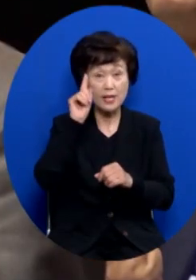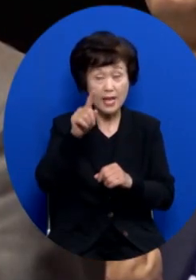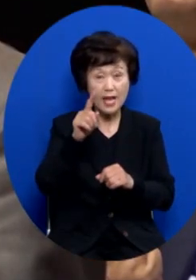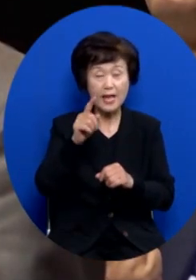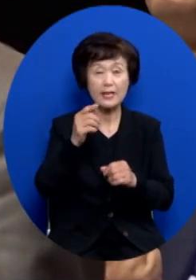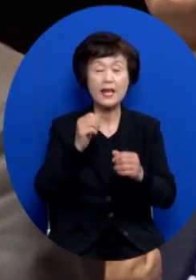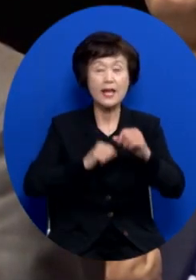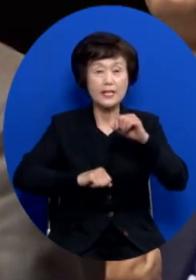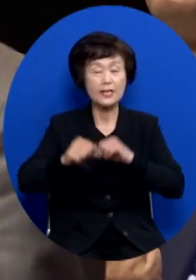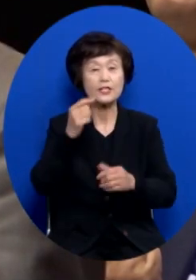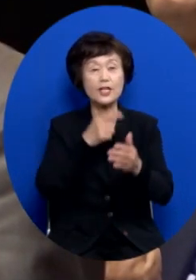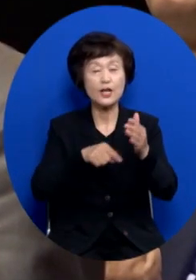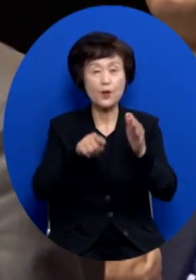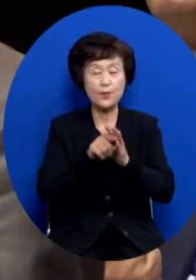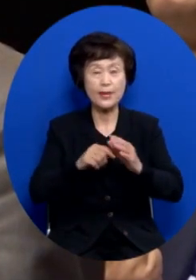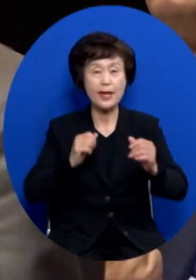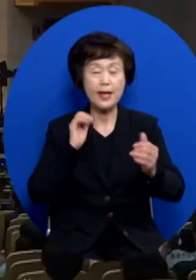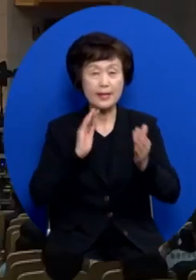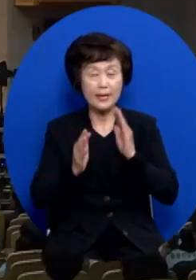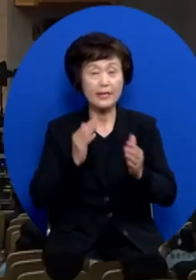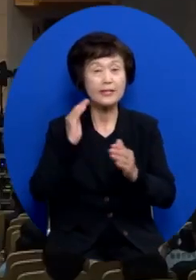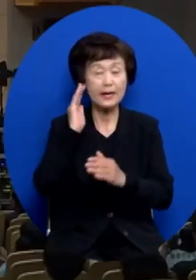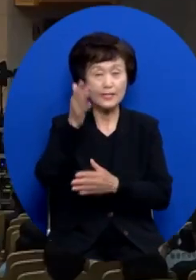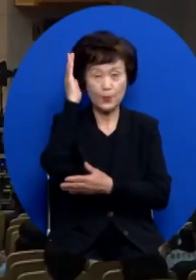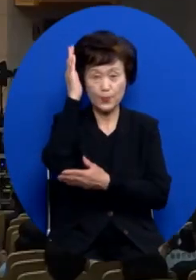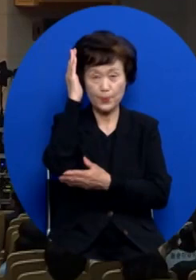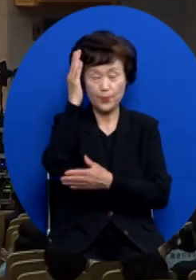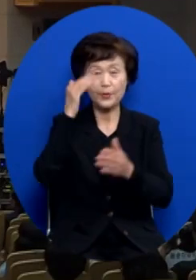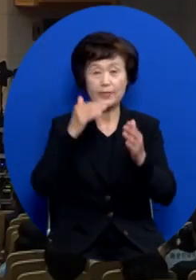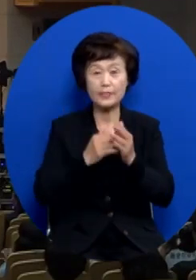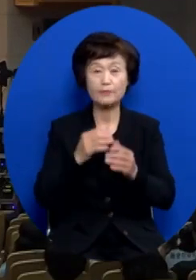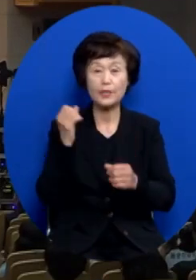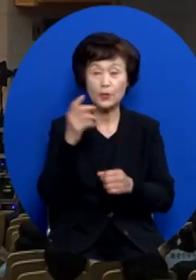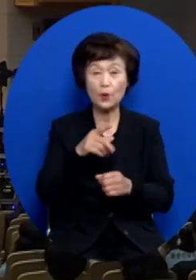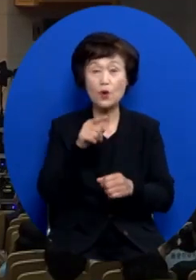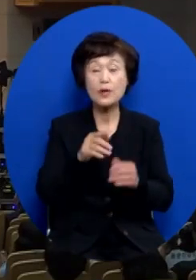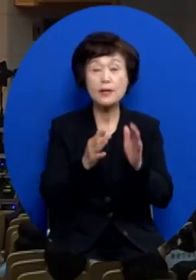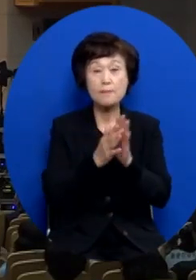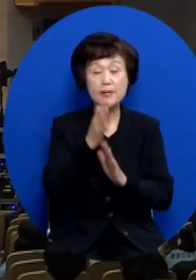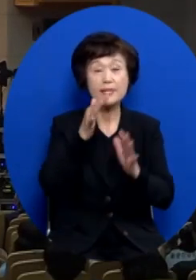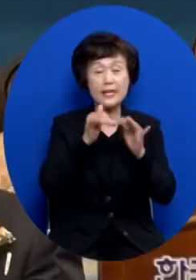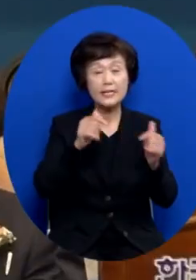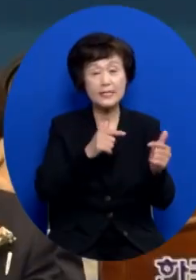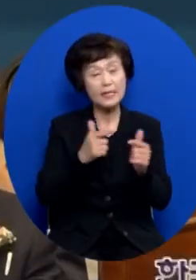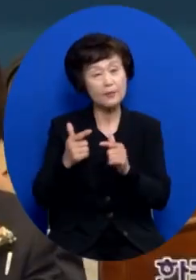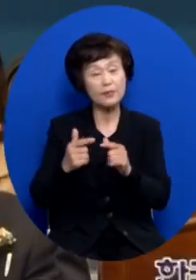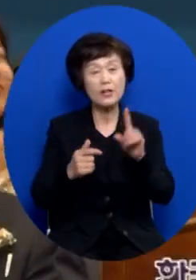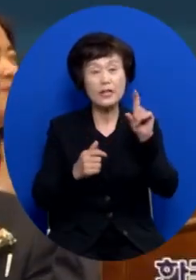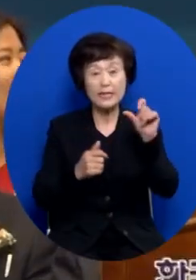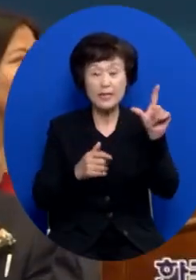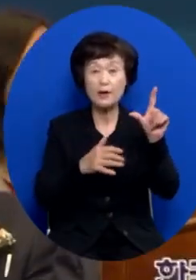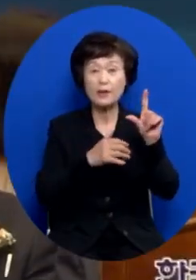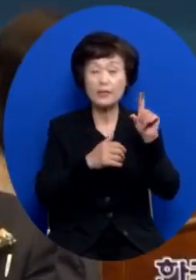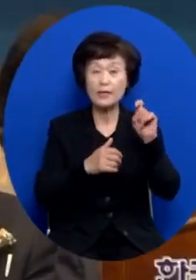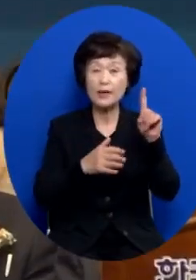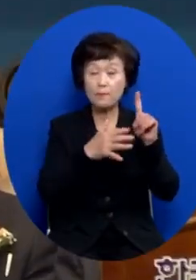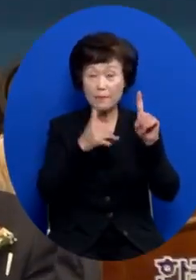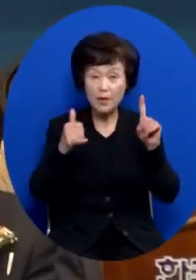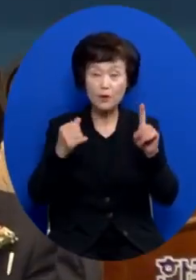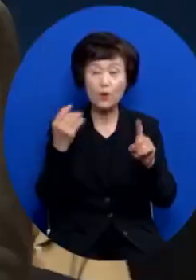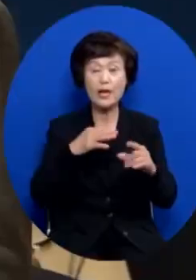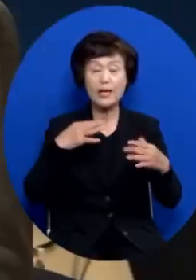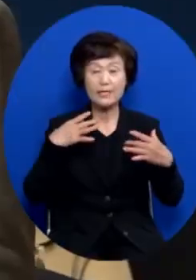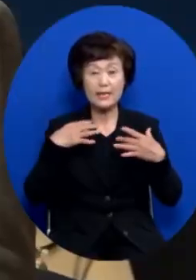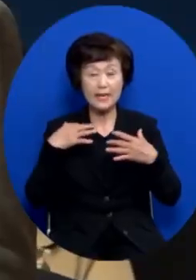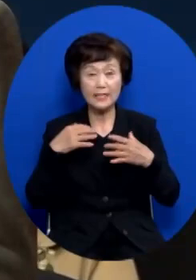표대를 향해 달려가자고 설교했습니다. 또한 침신대를 빛낸 사람들 11명과 자랑스러운 동문